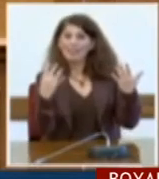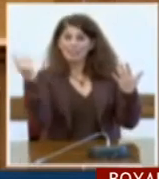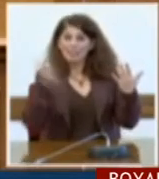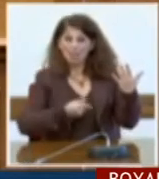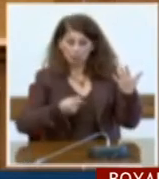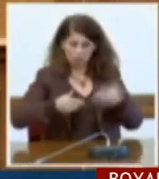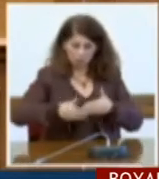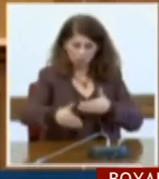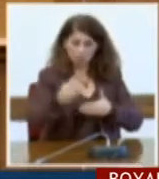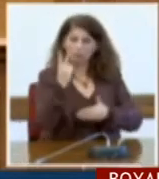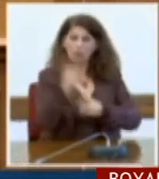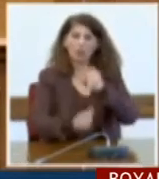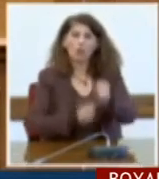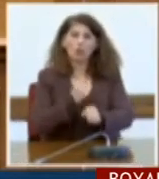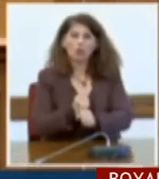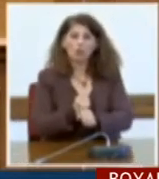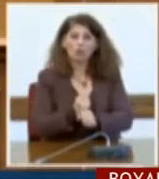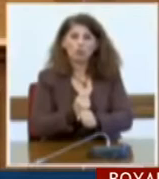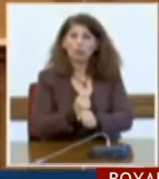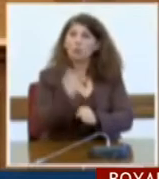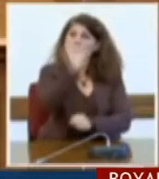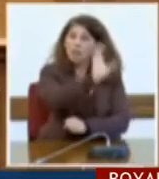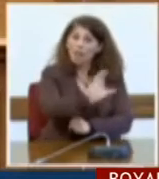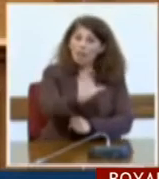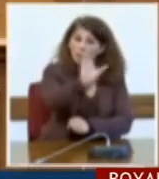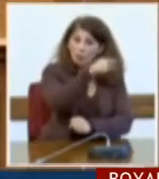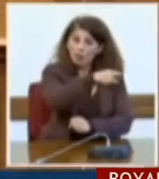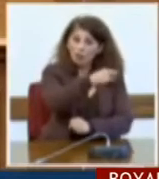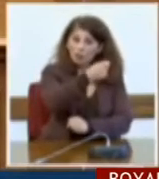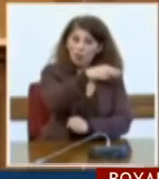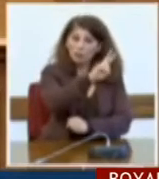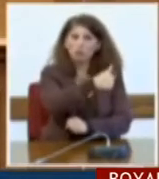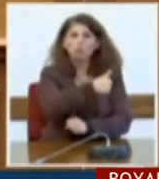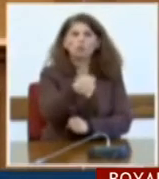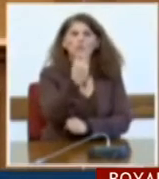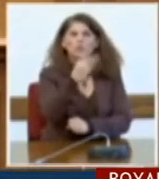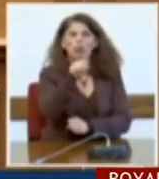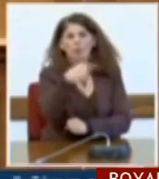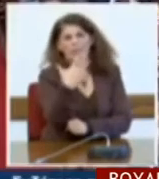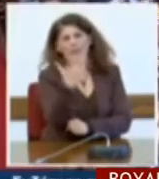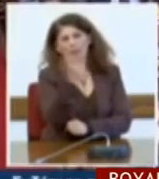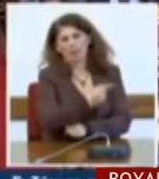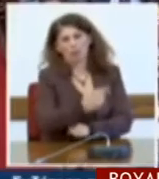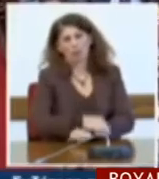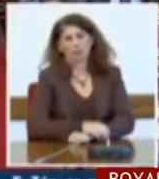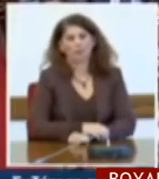σε 2 χρόνια, ενώ στην υπόλοιπη Ευρώπη αυτή η αύξηση ήταν μόλις 3,5%.